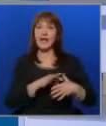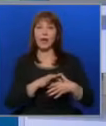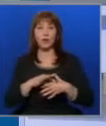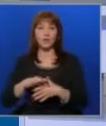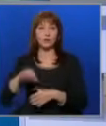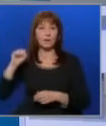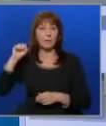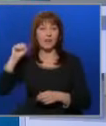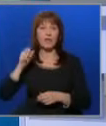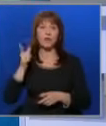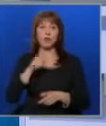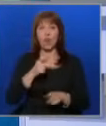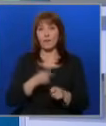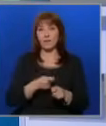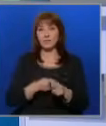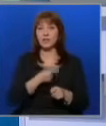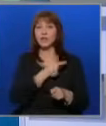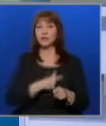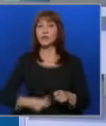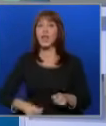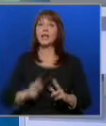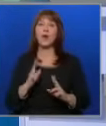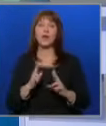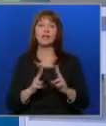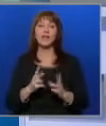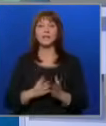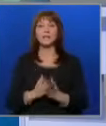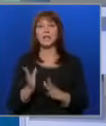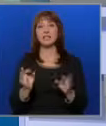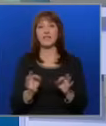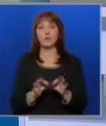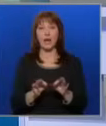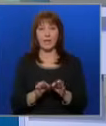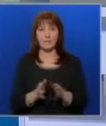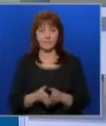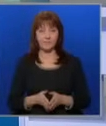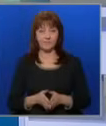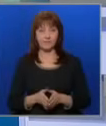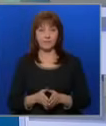на партията до провеждането на национална конференция през февруари.